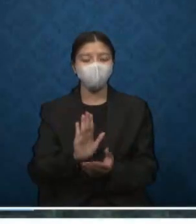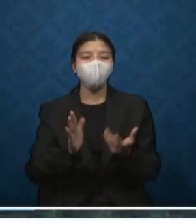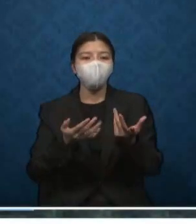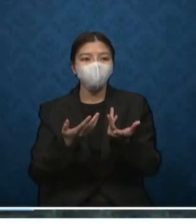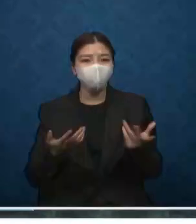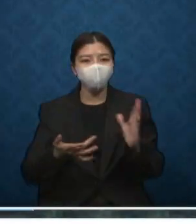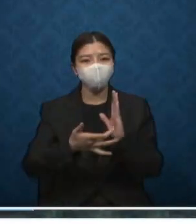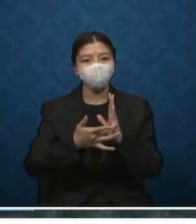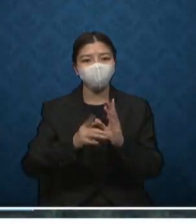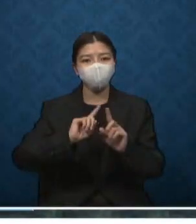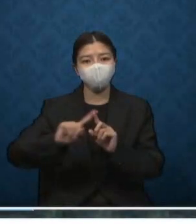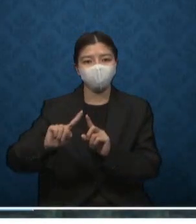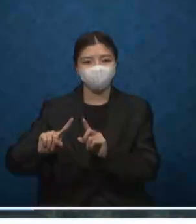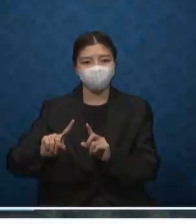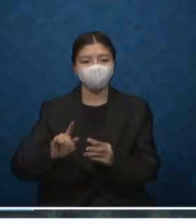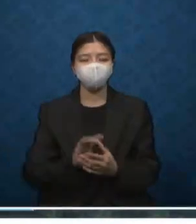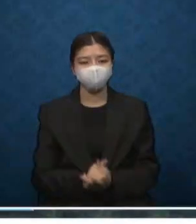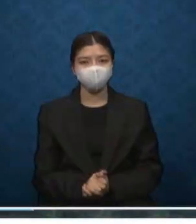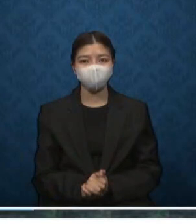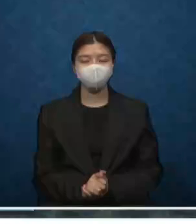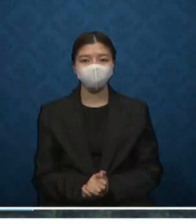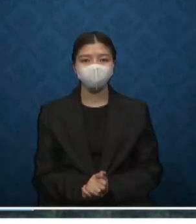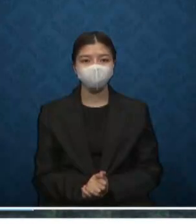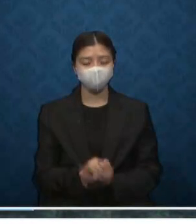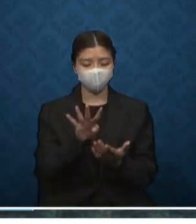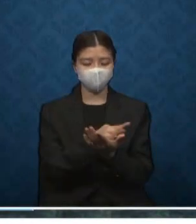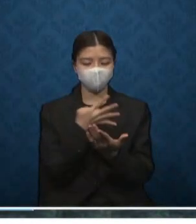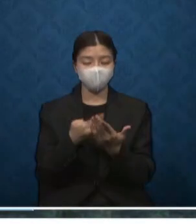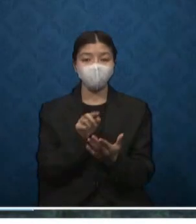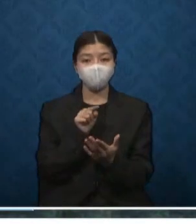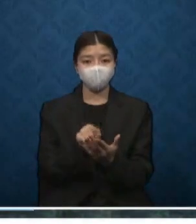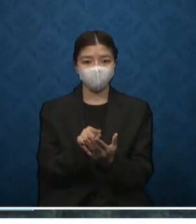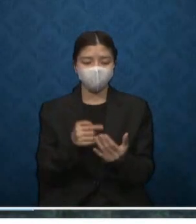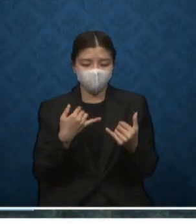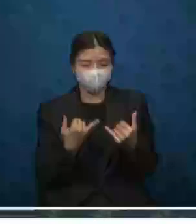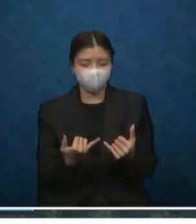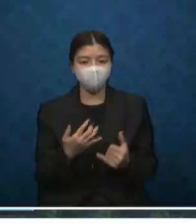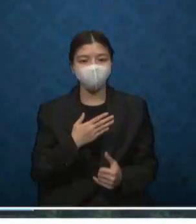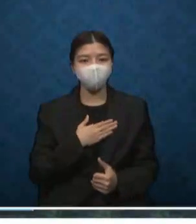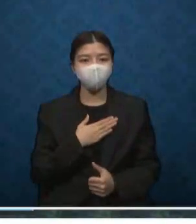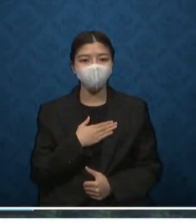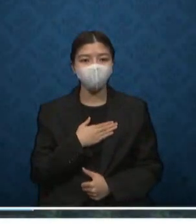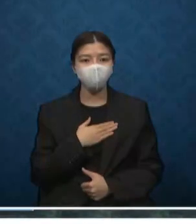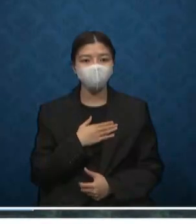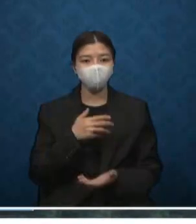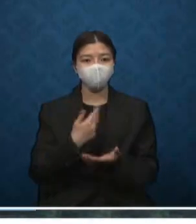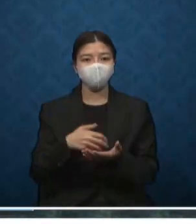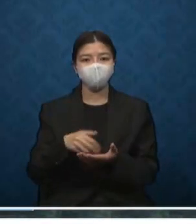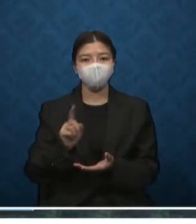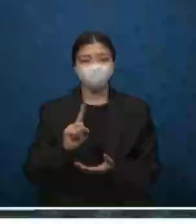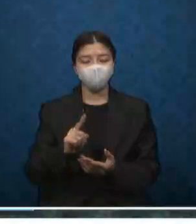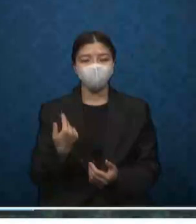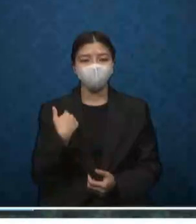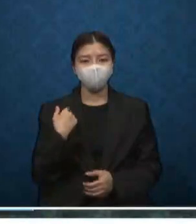ศซึ่งแผนดังกล่าวนั้นวันนี้ผมขออนุญาตกราบเรียนท่านประธานว่าห